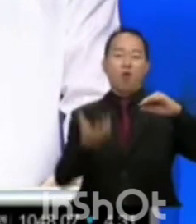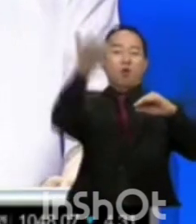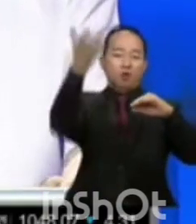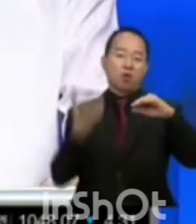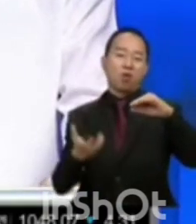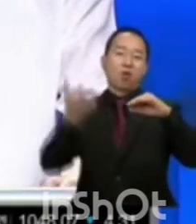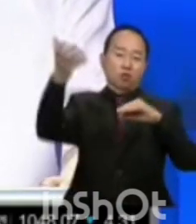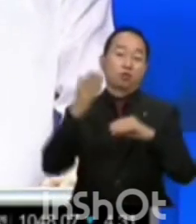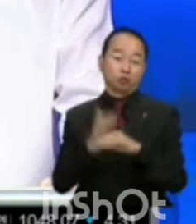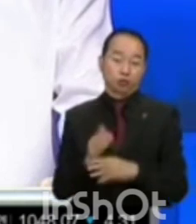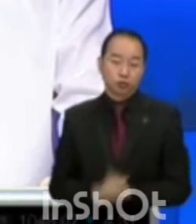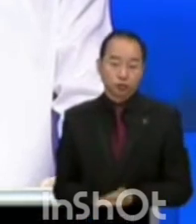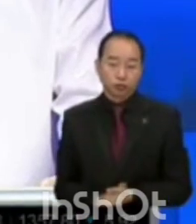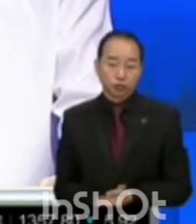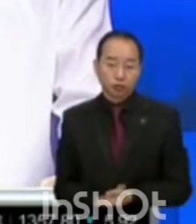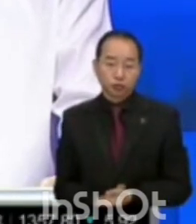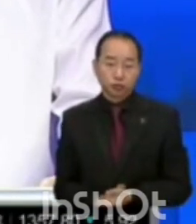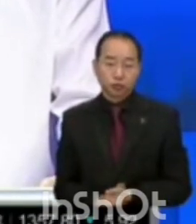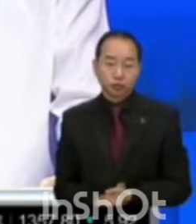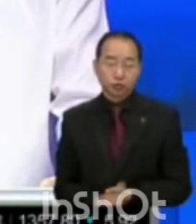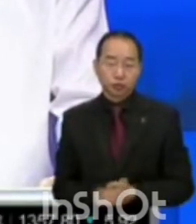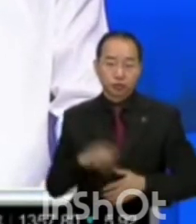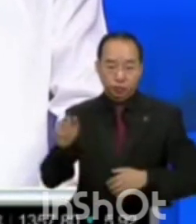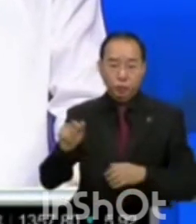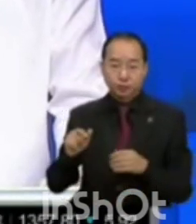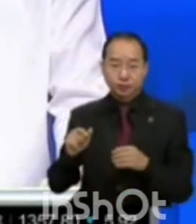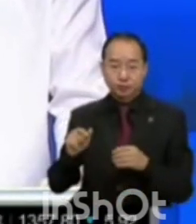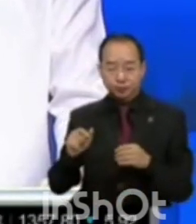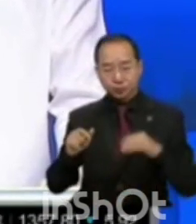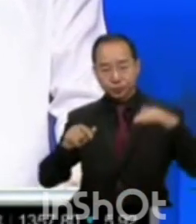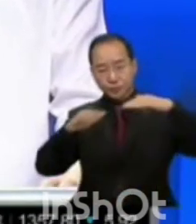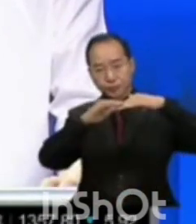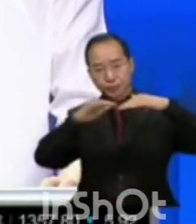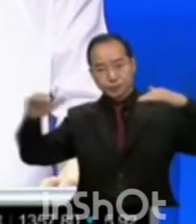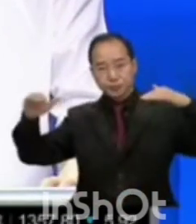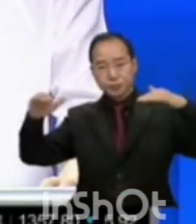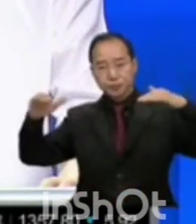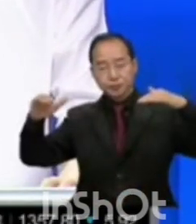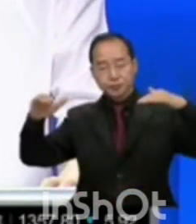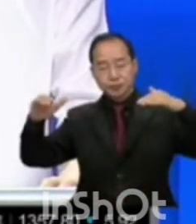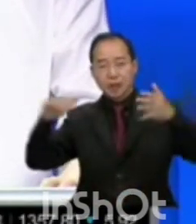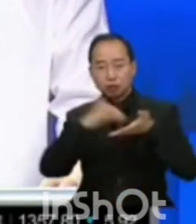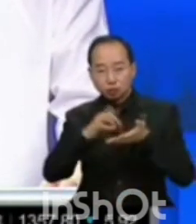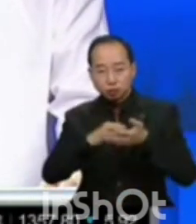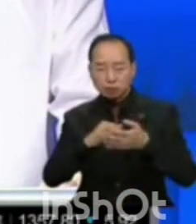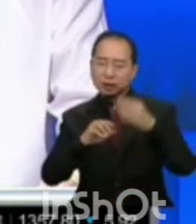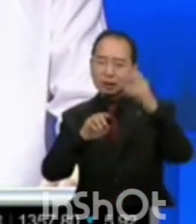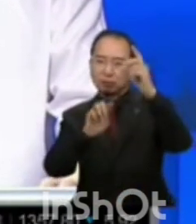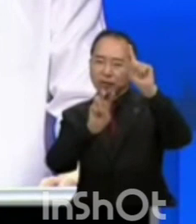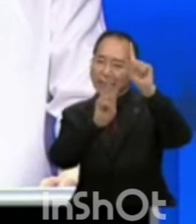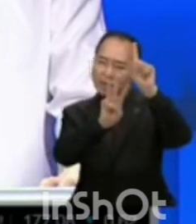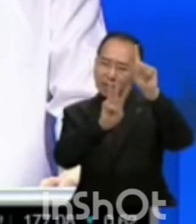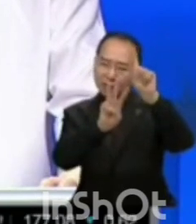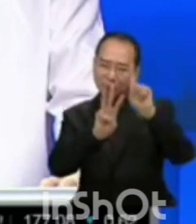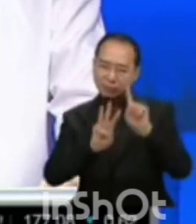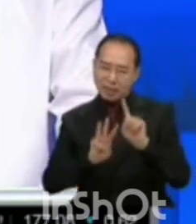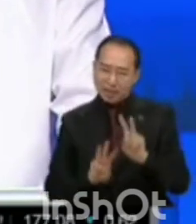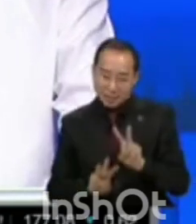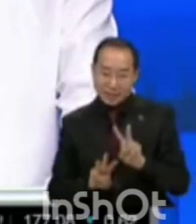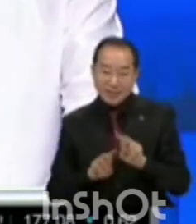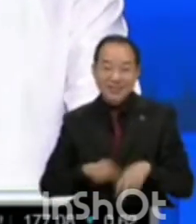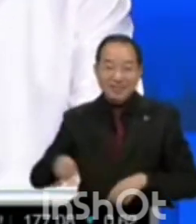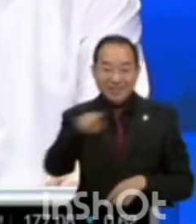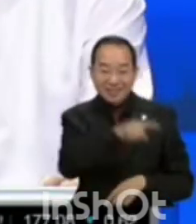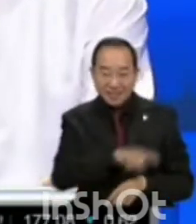비교해보면 북부 인구가 남부 인구의 3분의 1밖에 안 되는데 지금 북부의 SOC 투자 예산이 6, 남쪽이 4 이렇게 되어 있습니다.